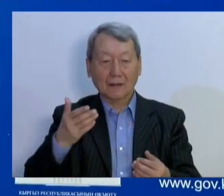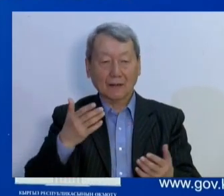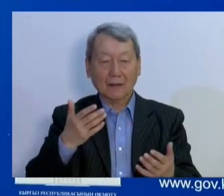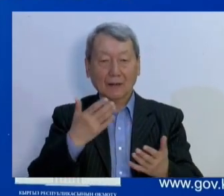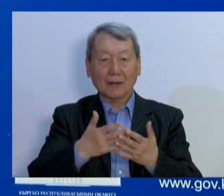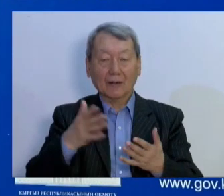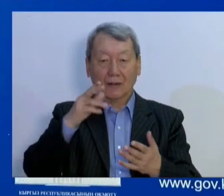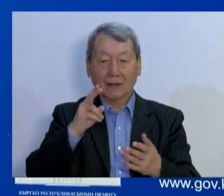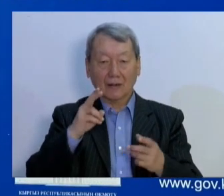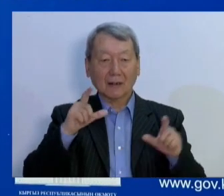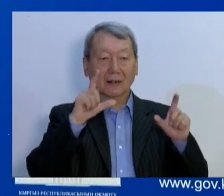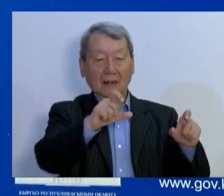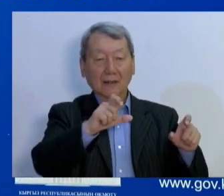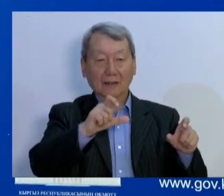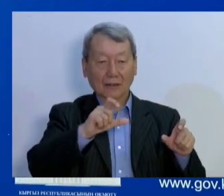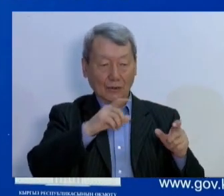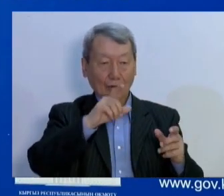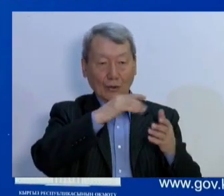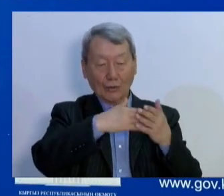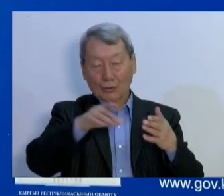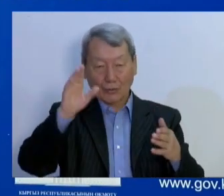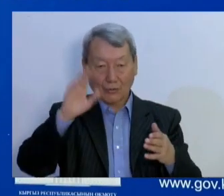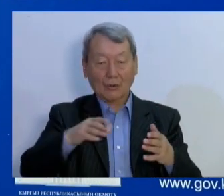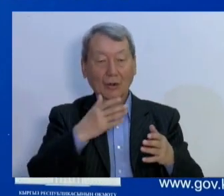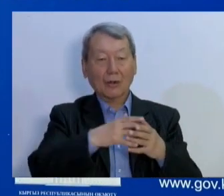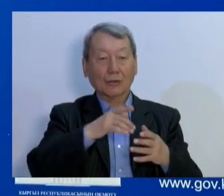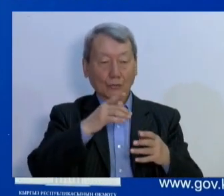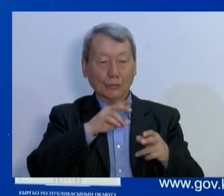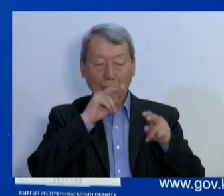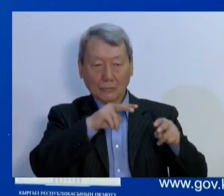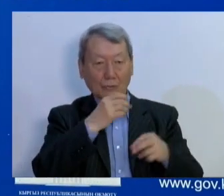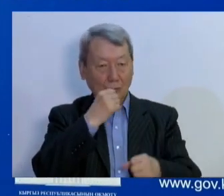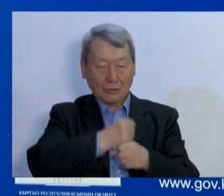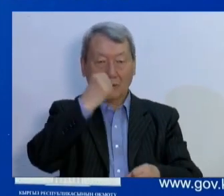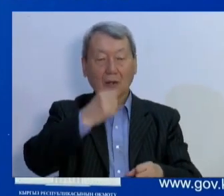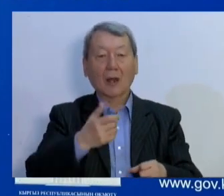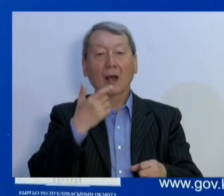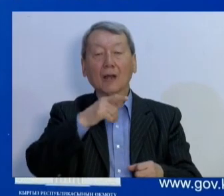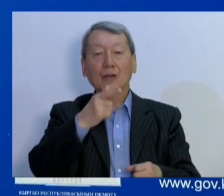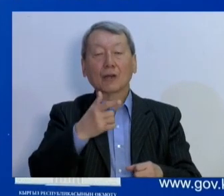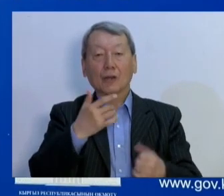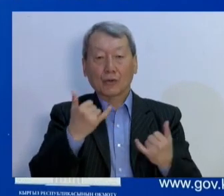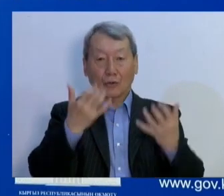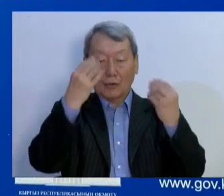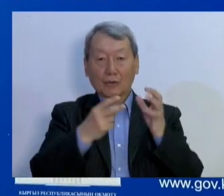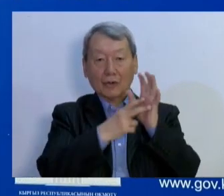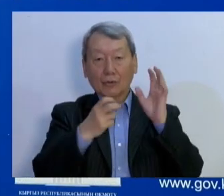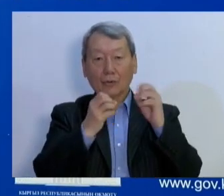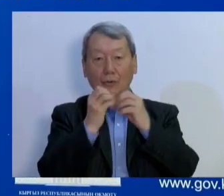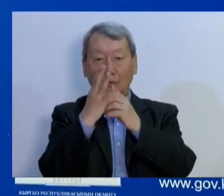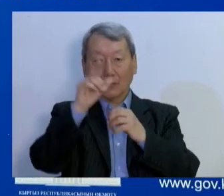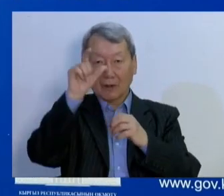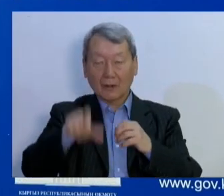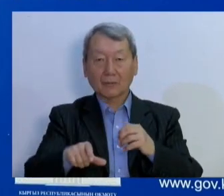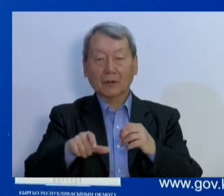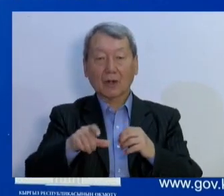жанакындай үй карантиндеринен чыгарылгандарыбыз бар, көзөмөл катуу болуп атат. Ошол эле учурда мына бүгүнкү күнгө 714